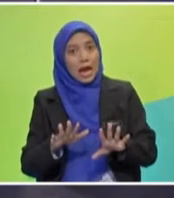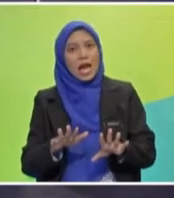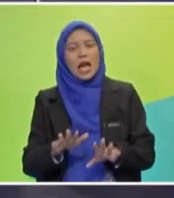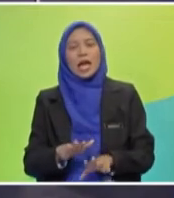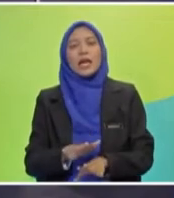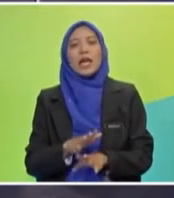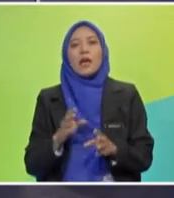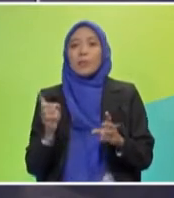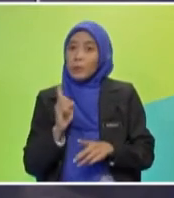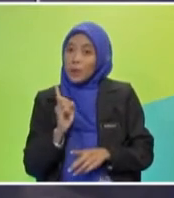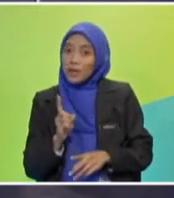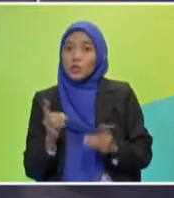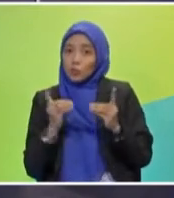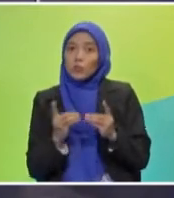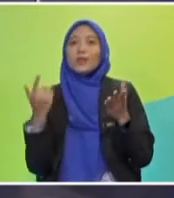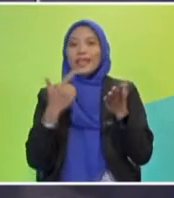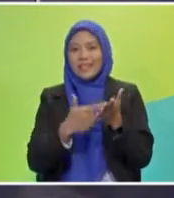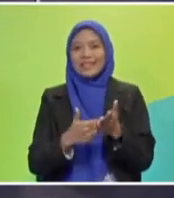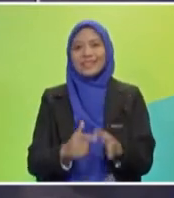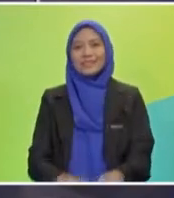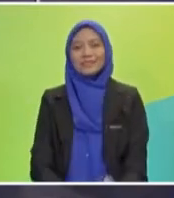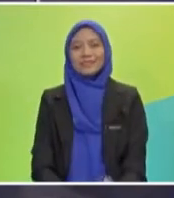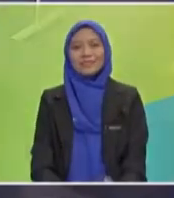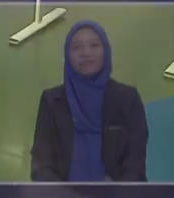Jumpa selepas ini di Didik TV KPM.